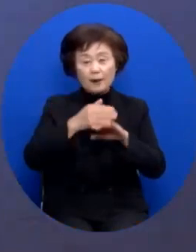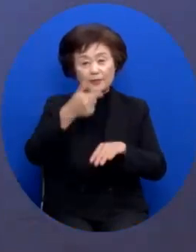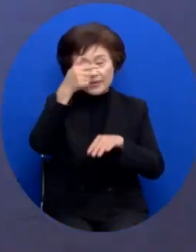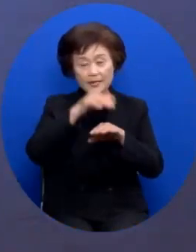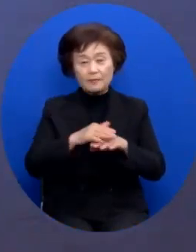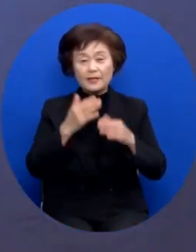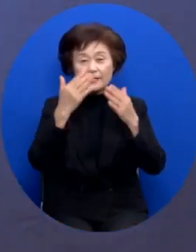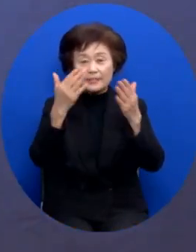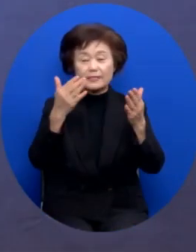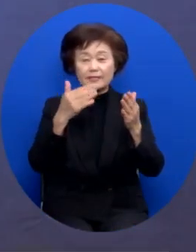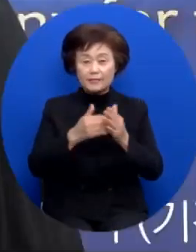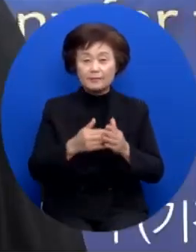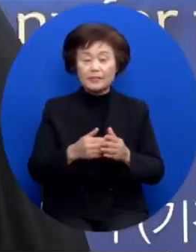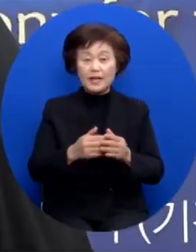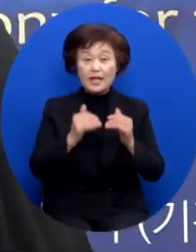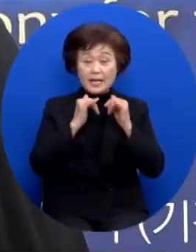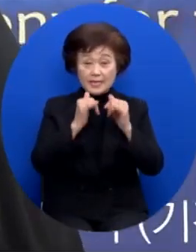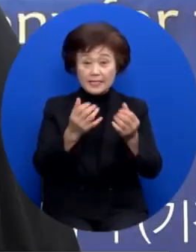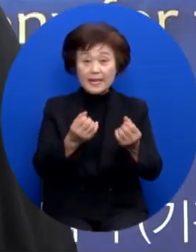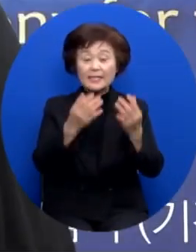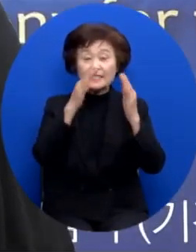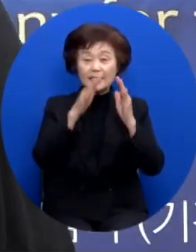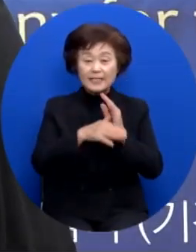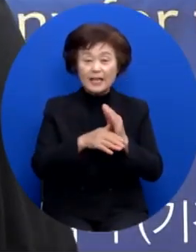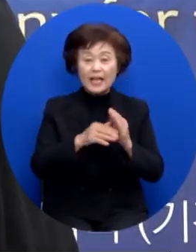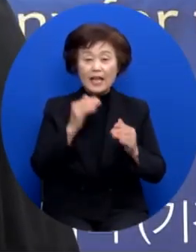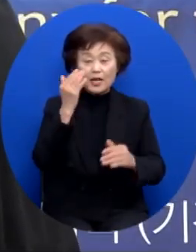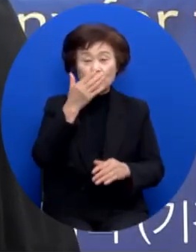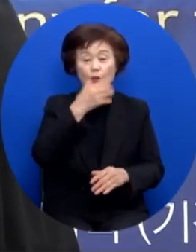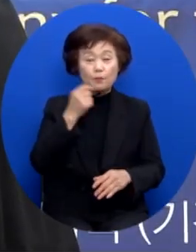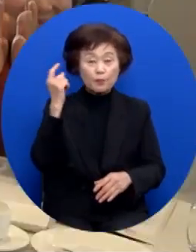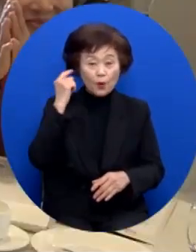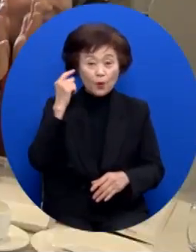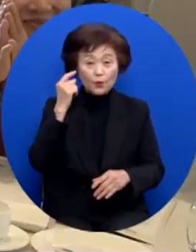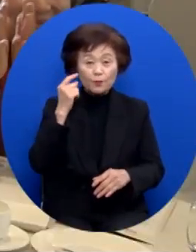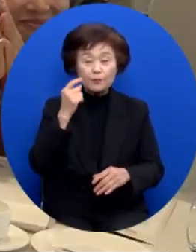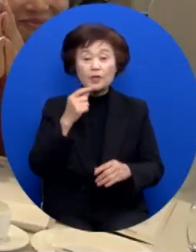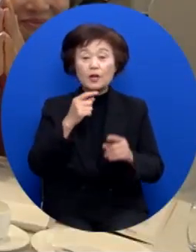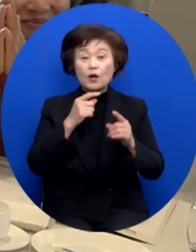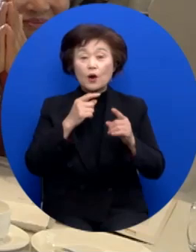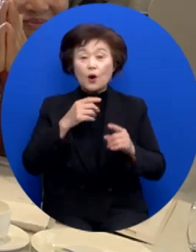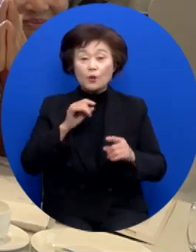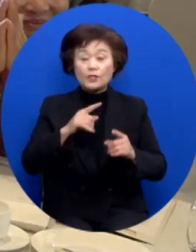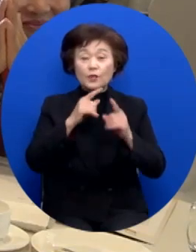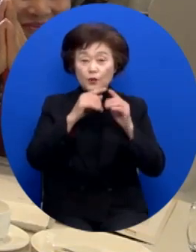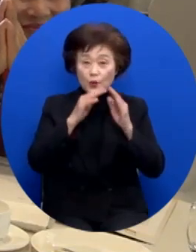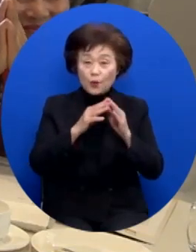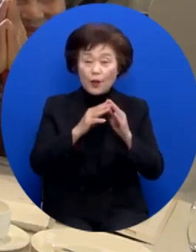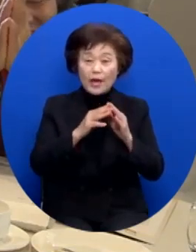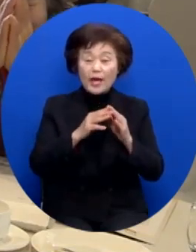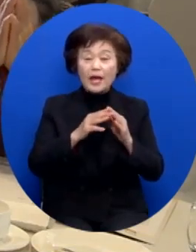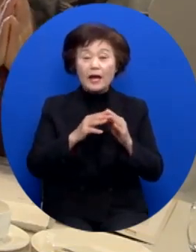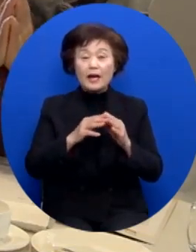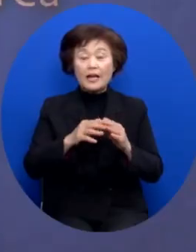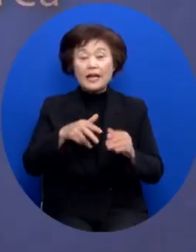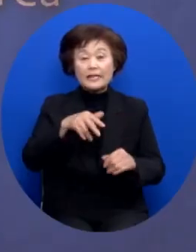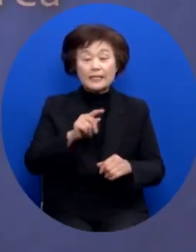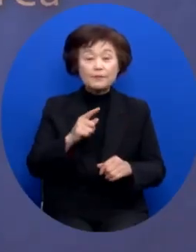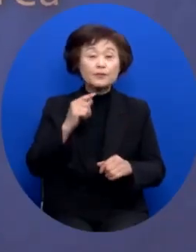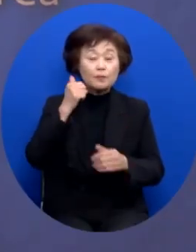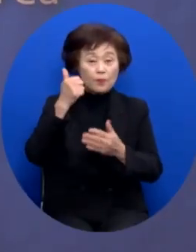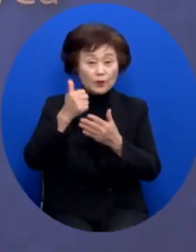열렸습니다 이날 시상식에서는 순복음 원당교회 박홍자 장로를 비롯해 시흥 순복음 교회 차갑선